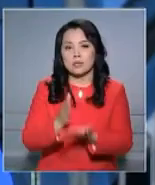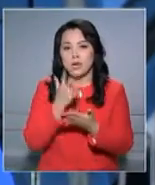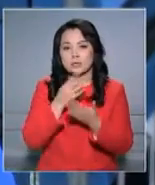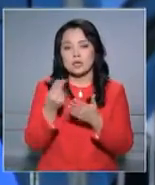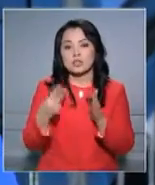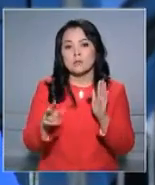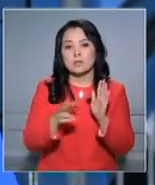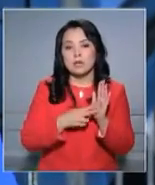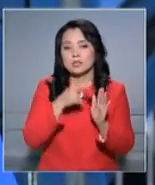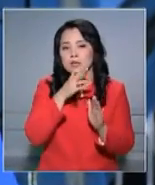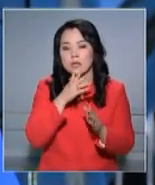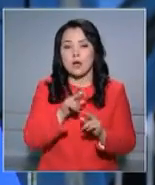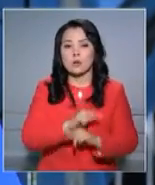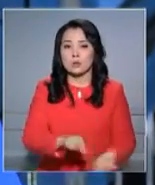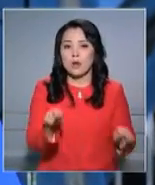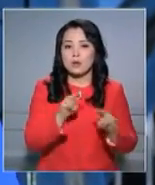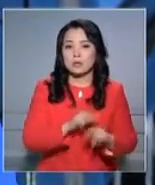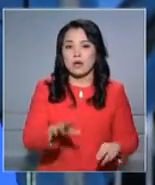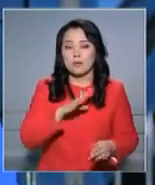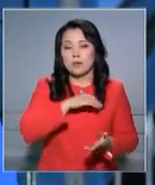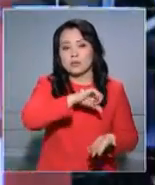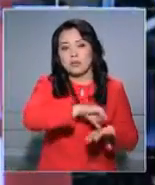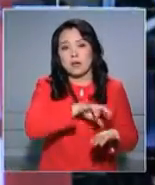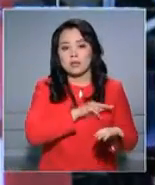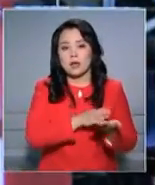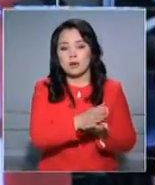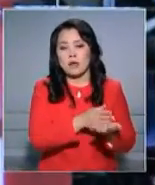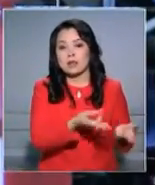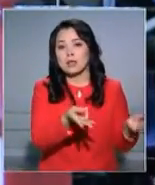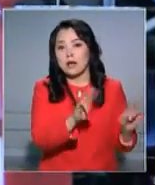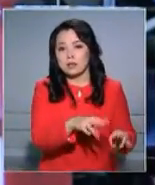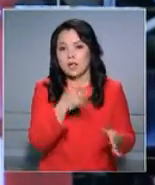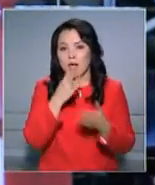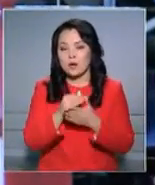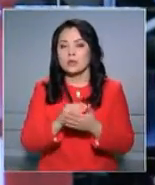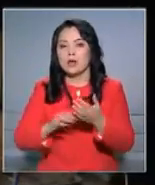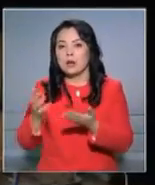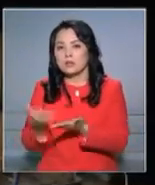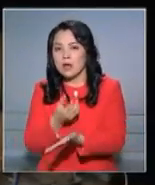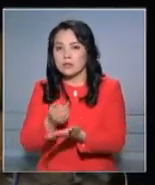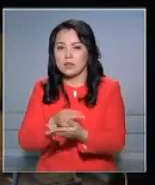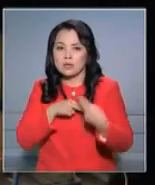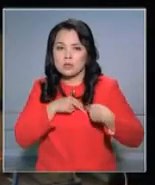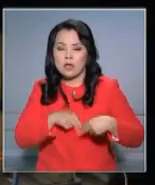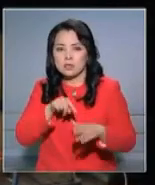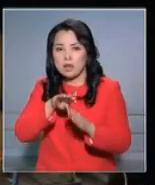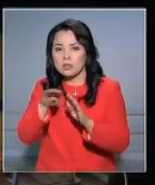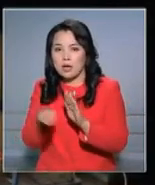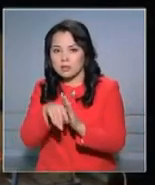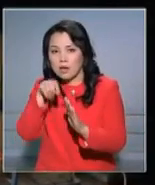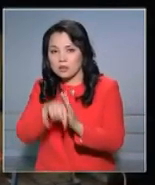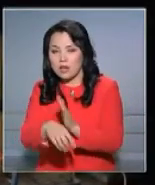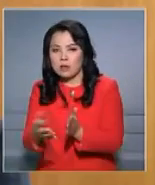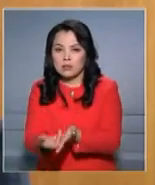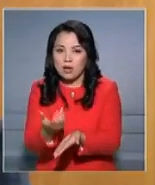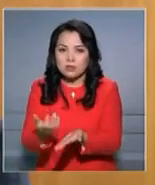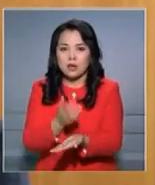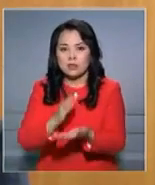жасында ұстаздық қызметін тастап көмір кенішін ауысқан. Ауыр еңбектің тезіне төтеп берген жан кәсіби баспалдақтан көтеріліп